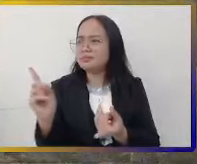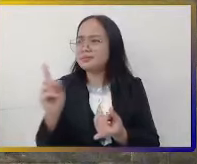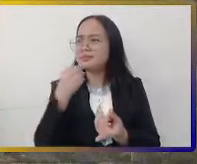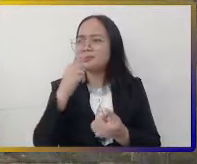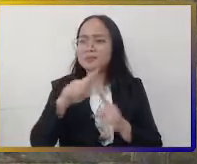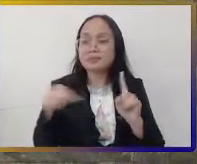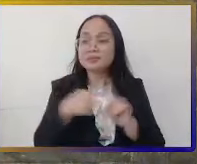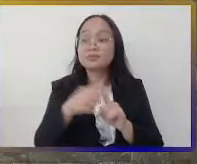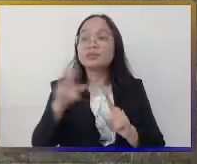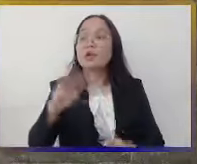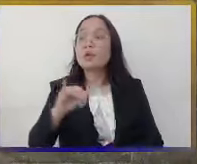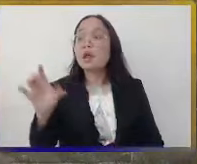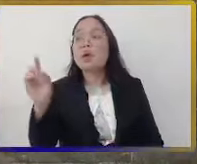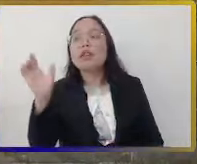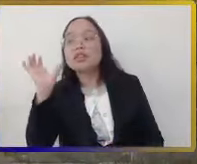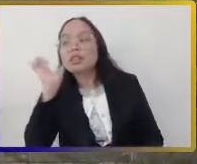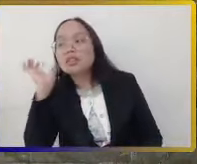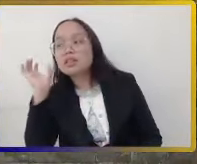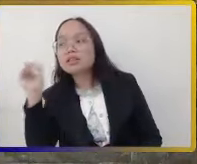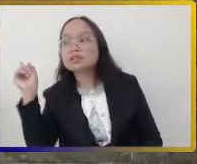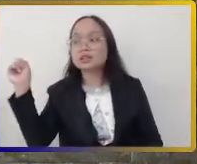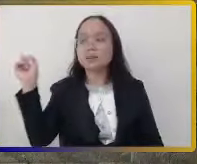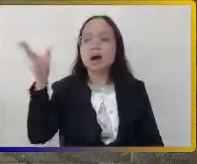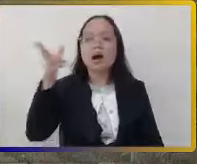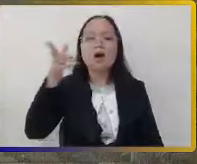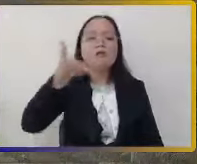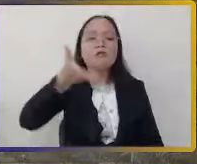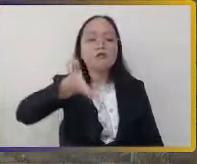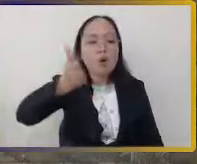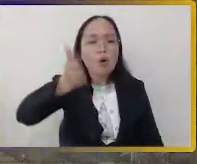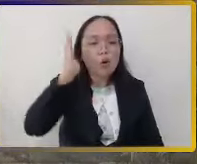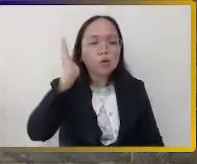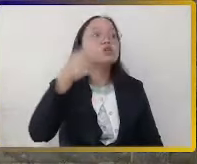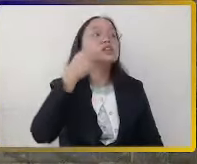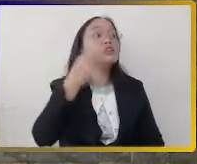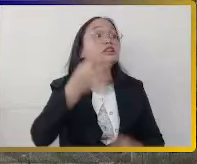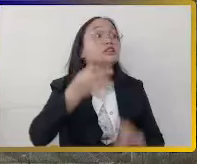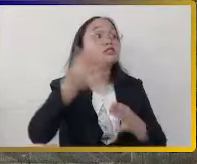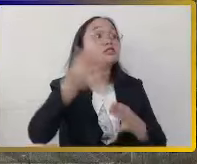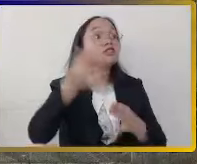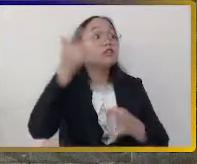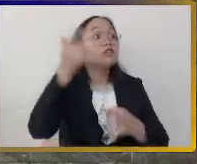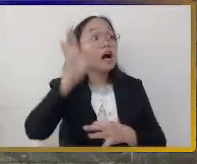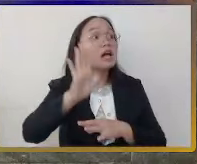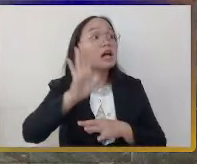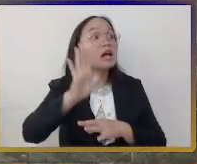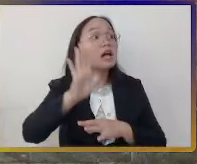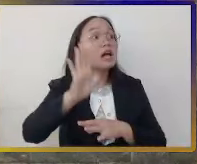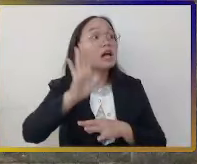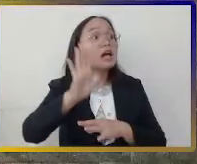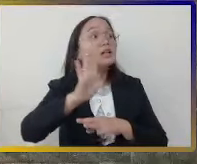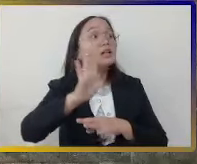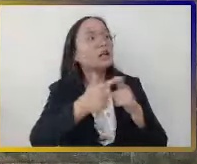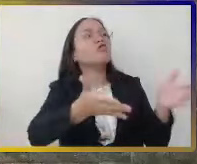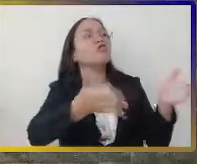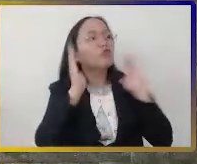Willie tumatawag, ano yan? Dito ako. Pag Diyos ang tumatawag, huwag mong papakinggan na nakapaligid sa iyo.